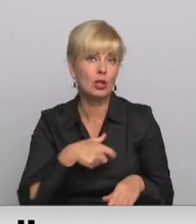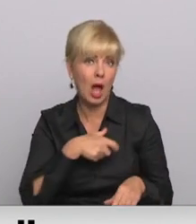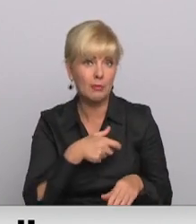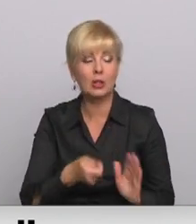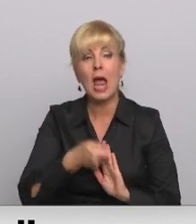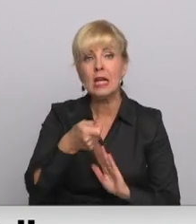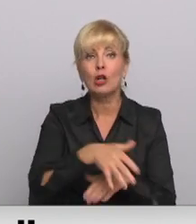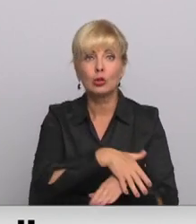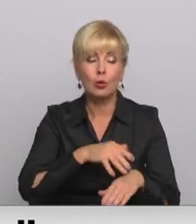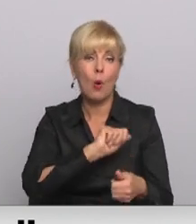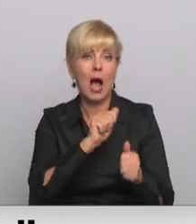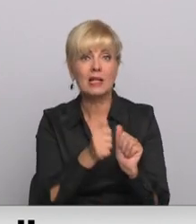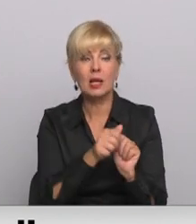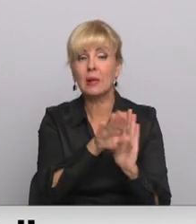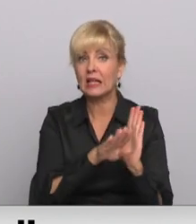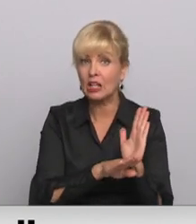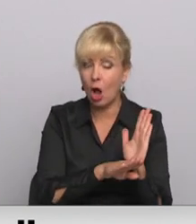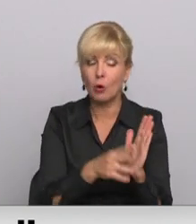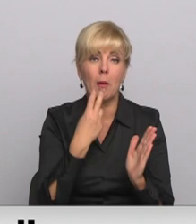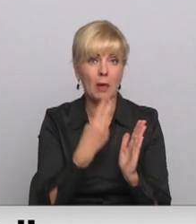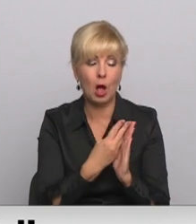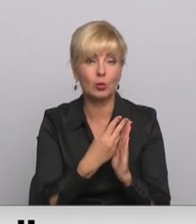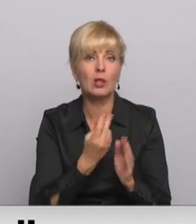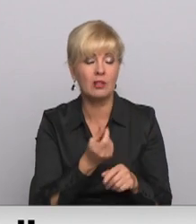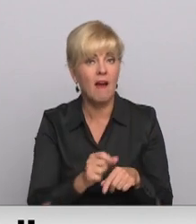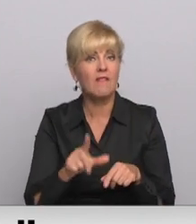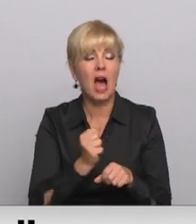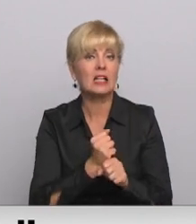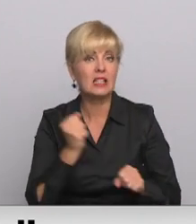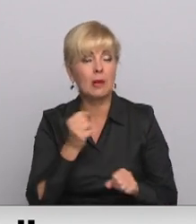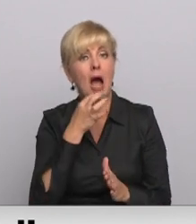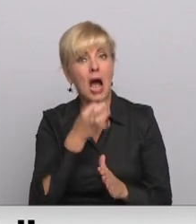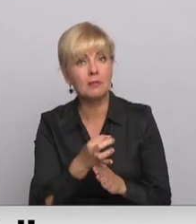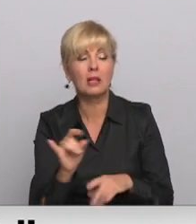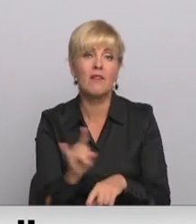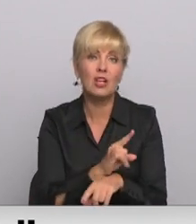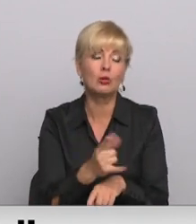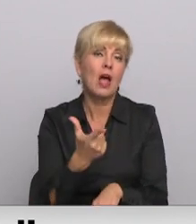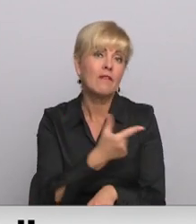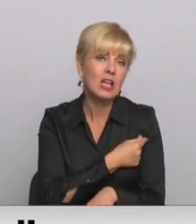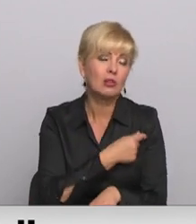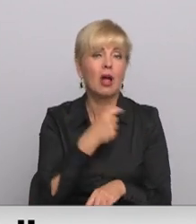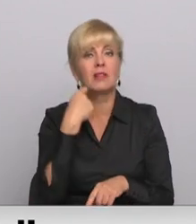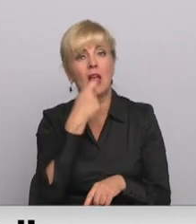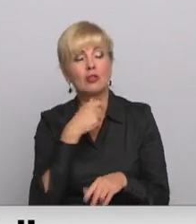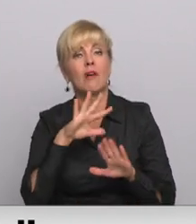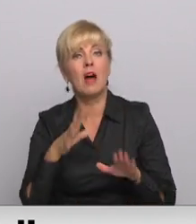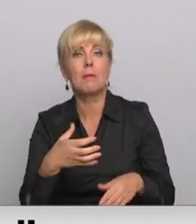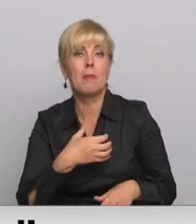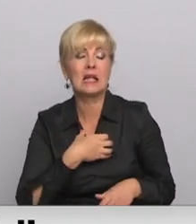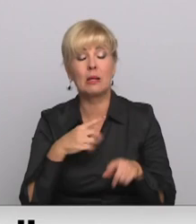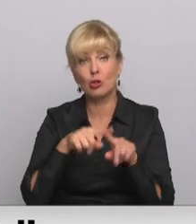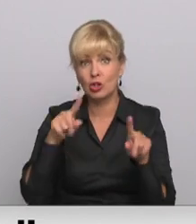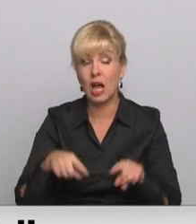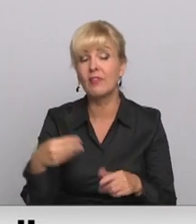iesnieguši grozījumus krimināllikumā, ar kuriem plānots stiprināt kriminālu atbildību par viltota vakcinācijas testēšanas vai pārslimošanas